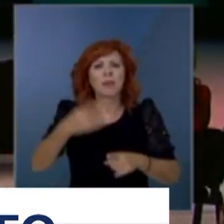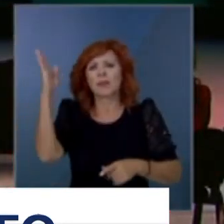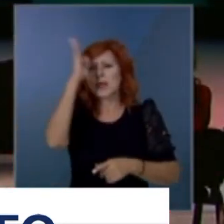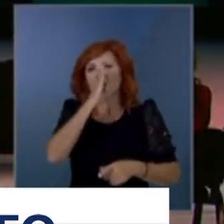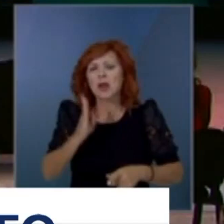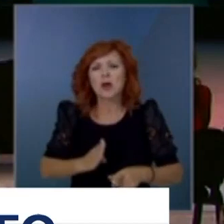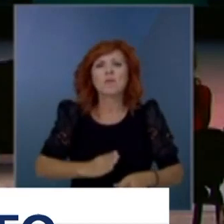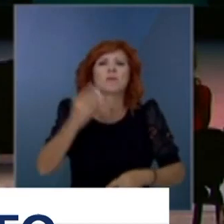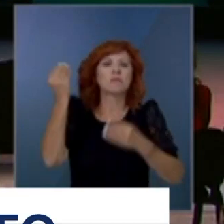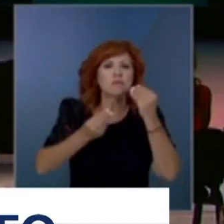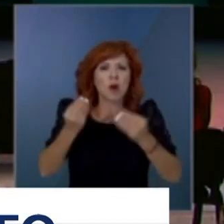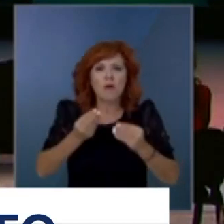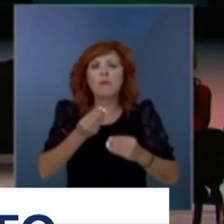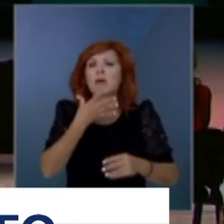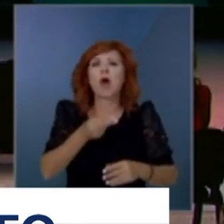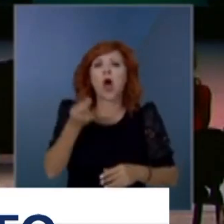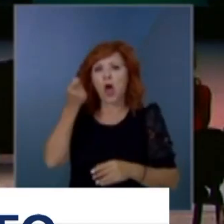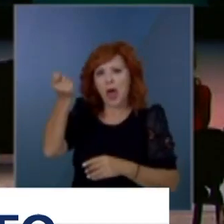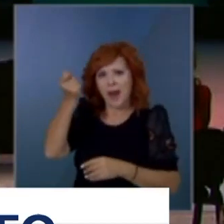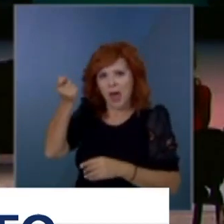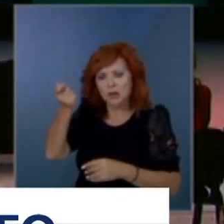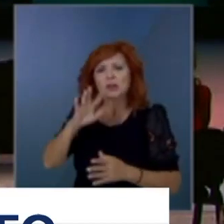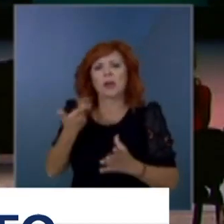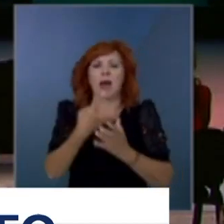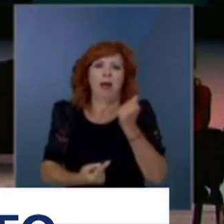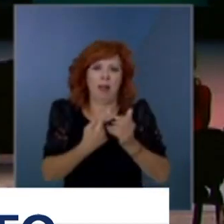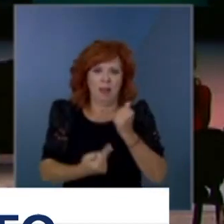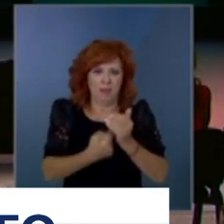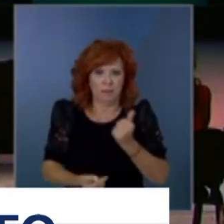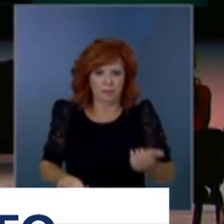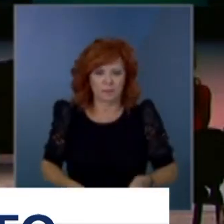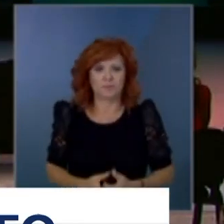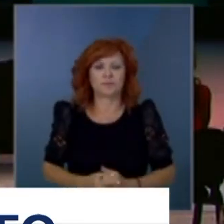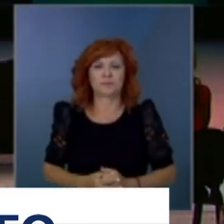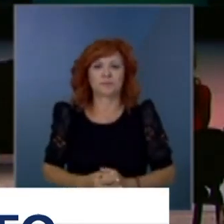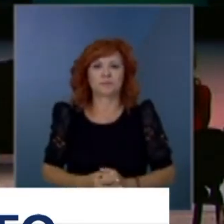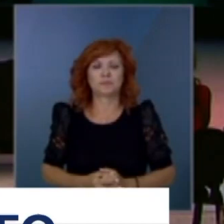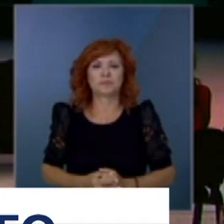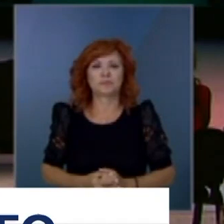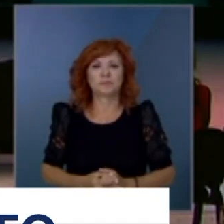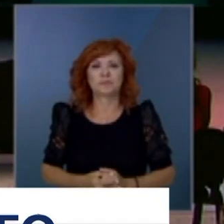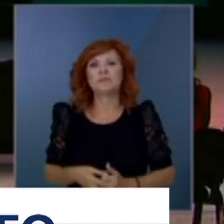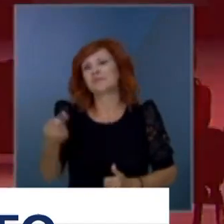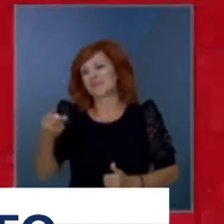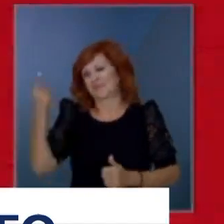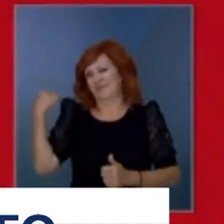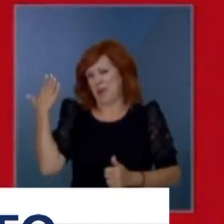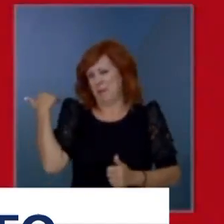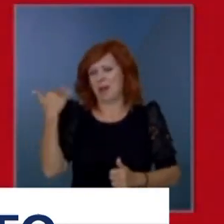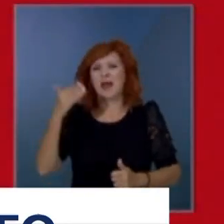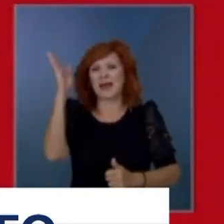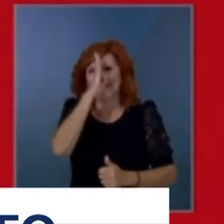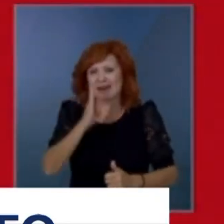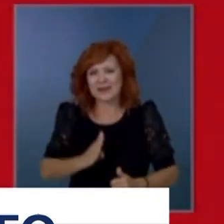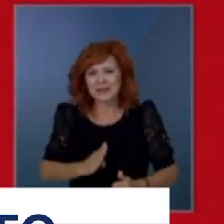εξαιτίας του χρέους και των ελλειμμάτων. Στην προηγούμενη κρίση,